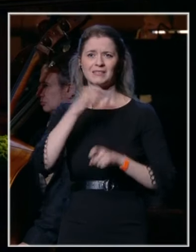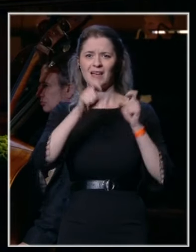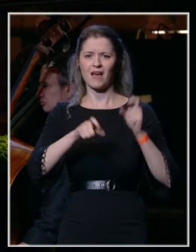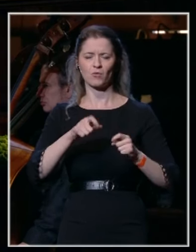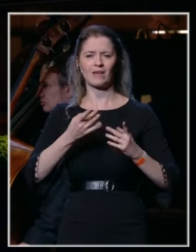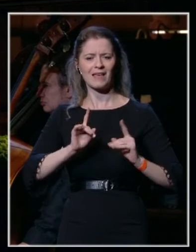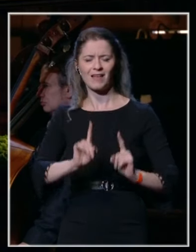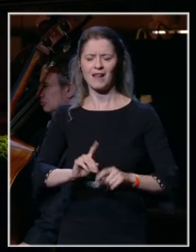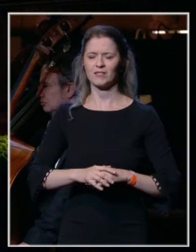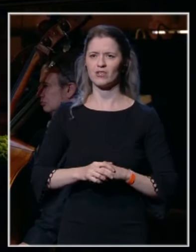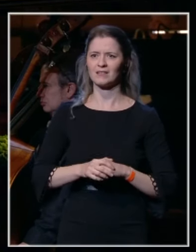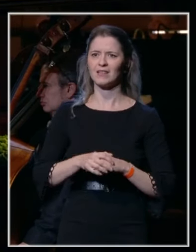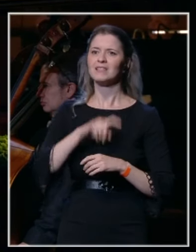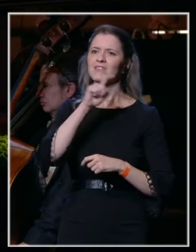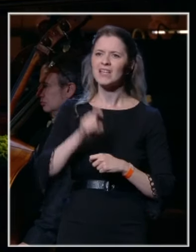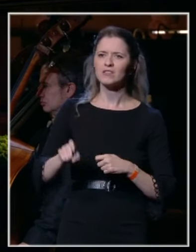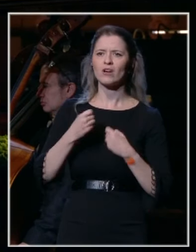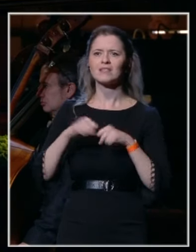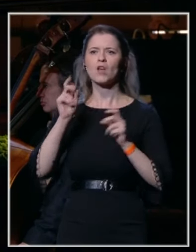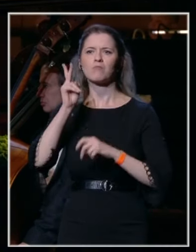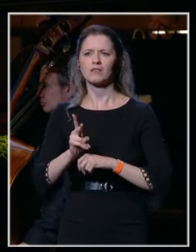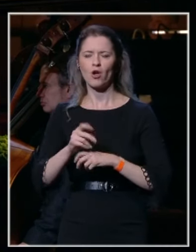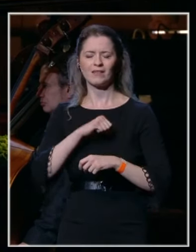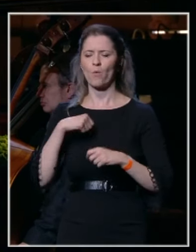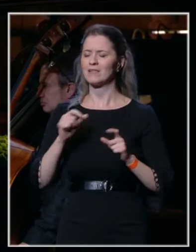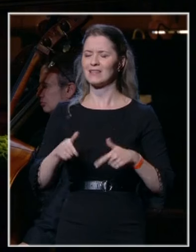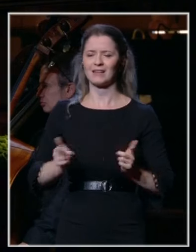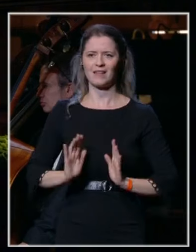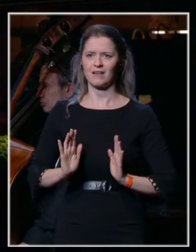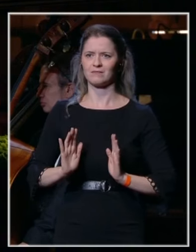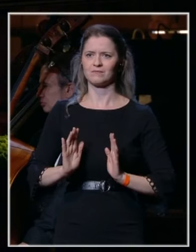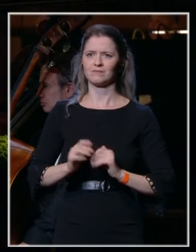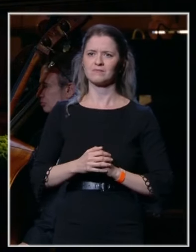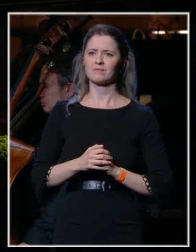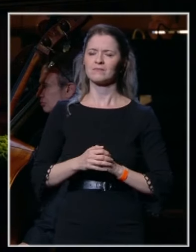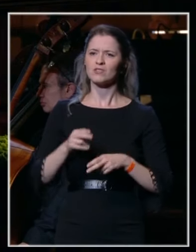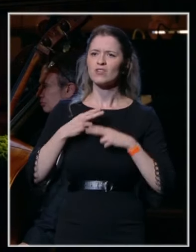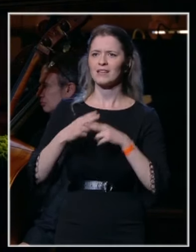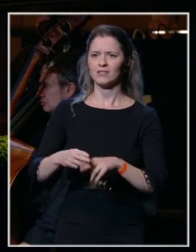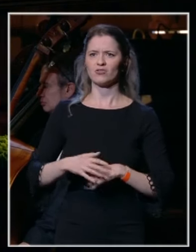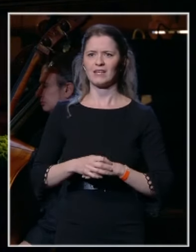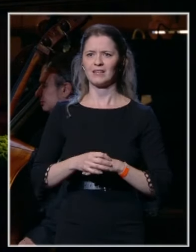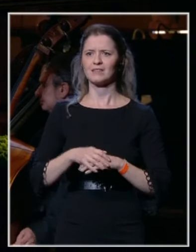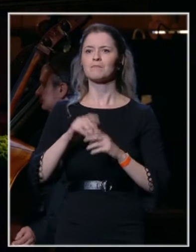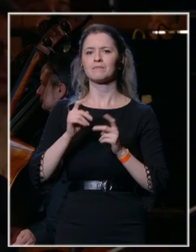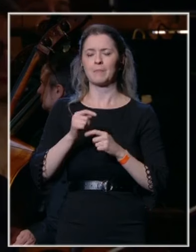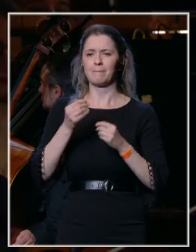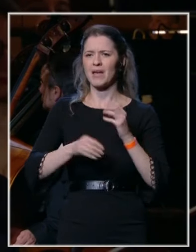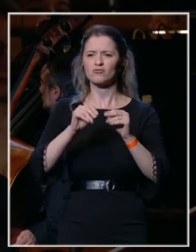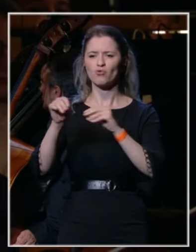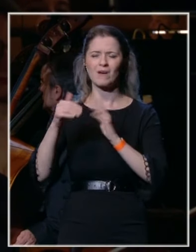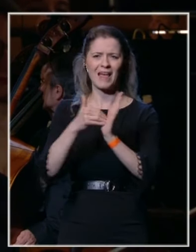zentaiak és a szabadkaiak önzetlen segítségét a hazájukat elhagyni kényszerült ezreknek.